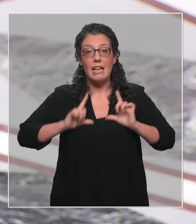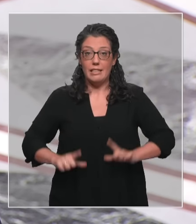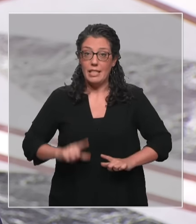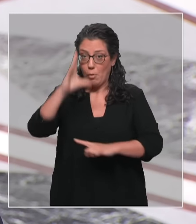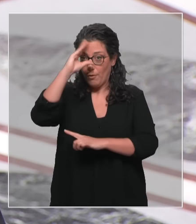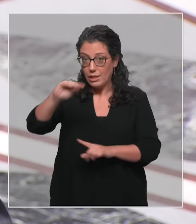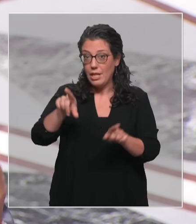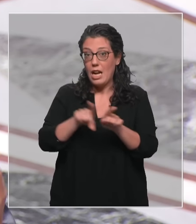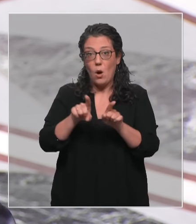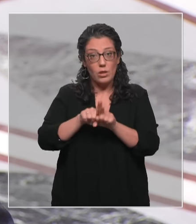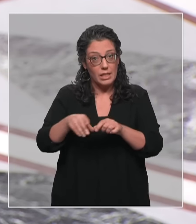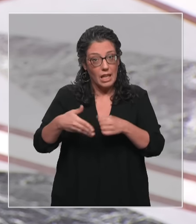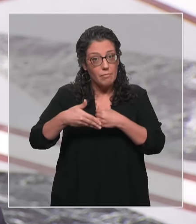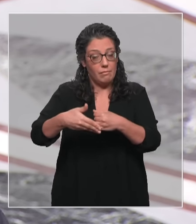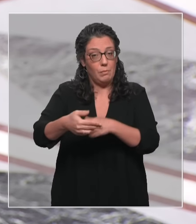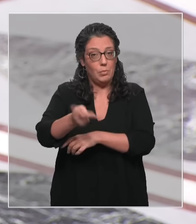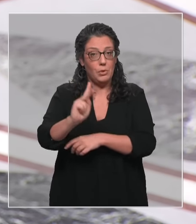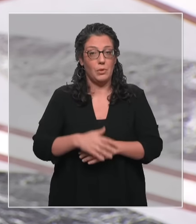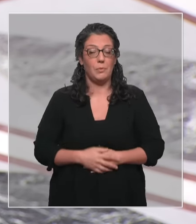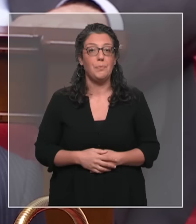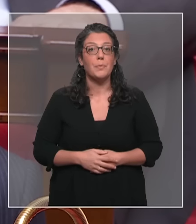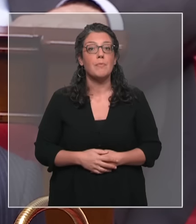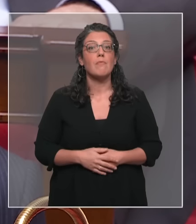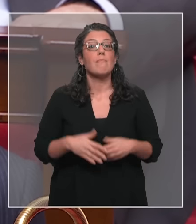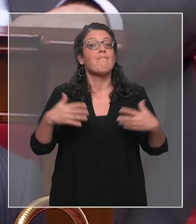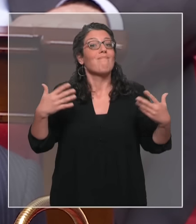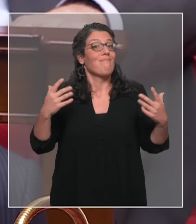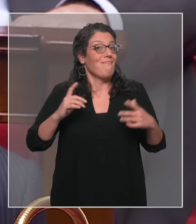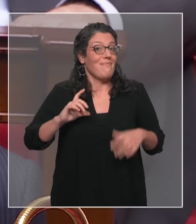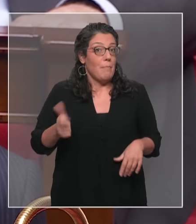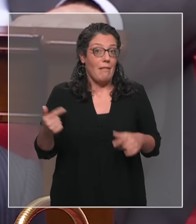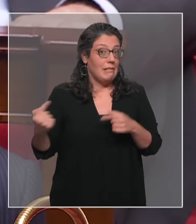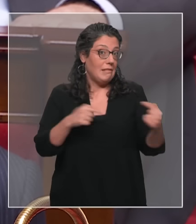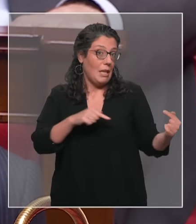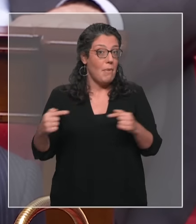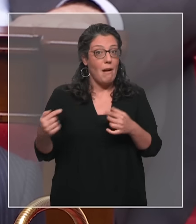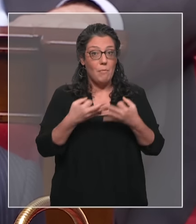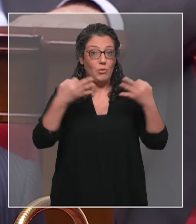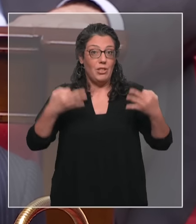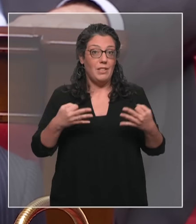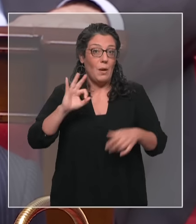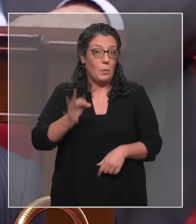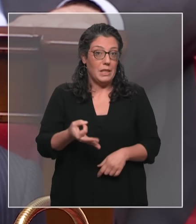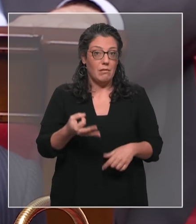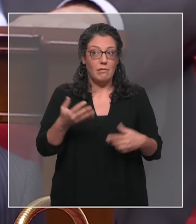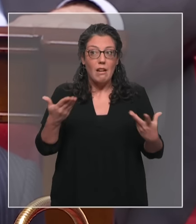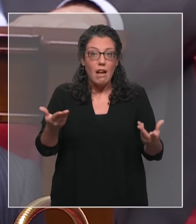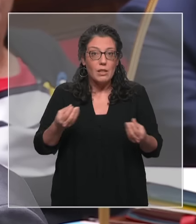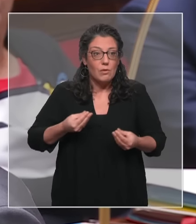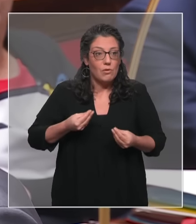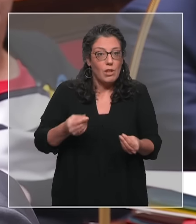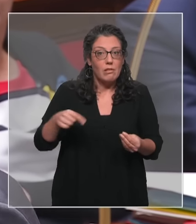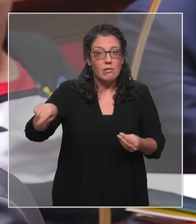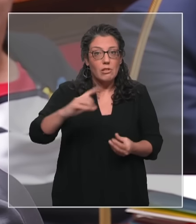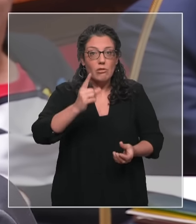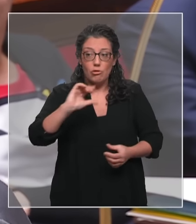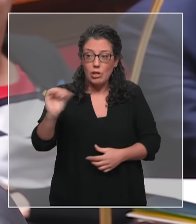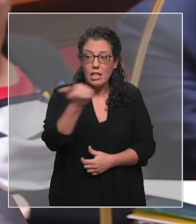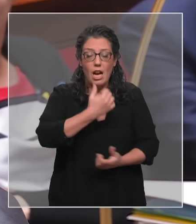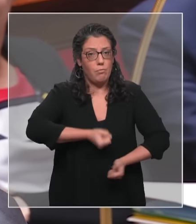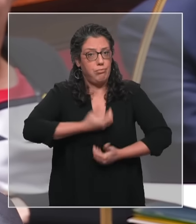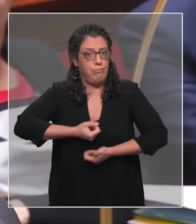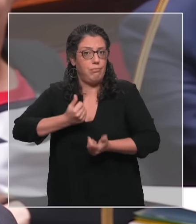ce sujet. À partir de là, il y a un débat budgétaire. Ce débat budgétaire, il permet d'exprimer pour chacun ce que l'on souhaite pour notre école. On va